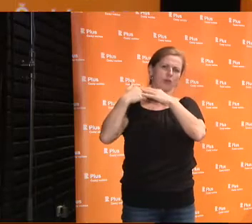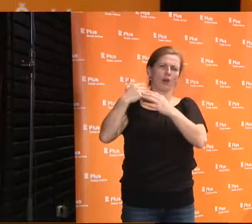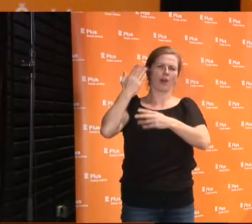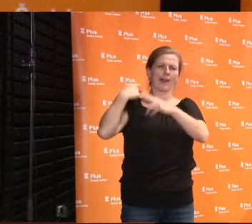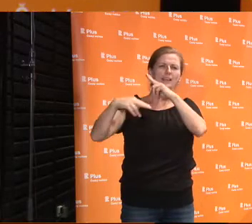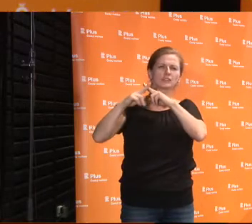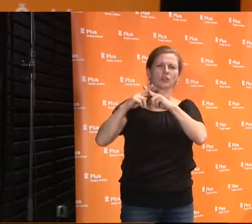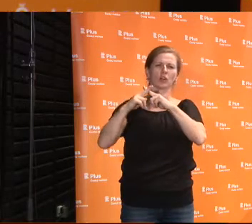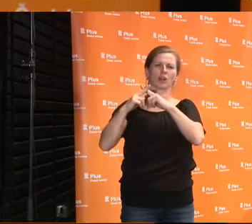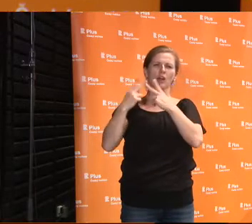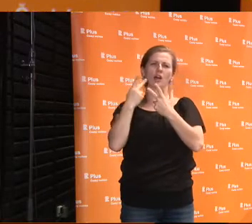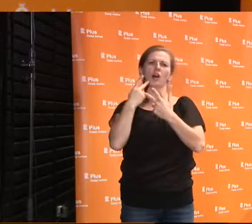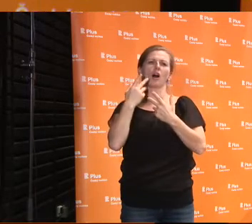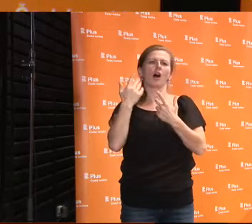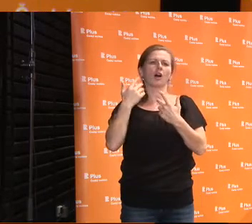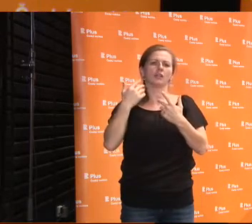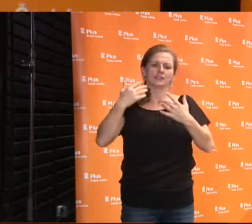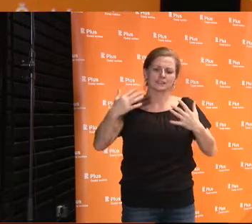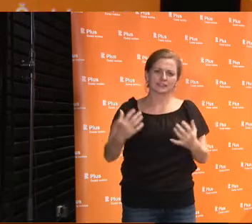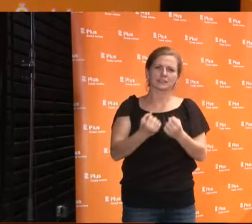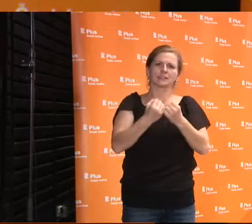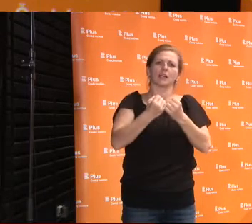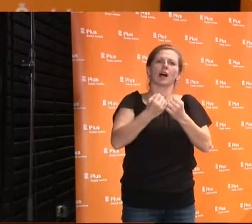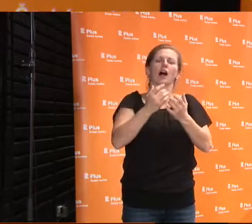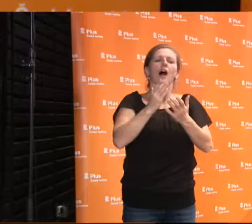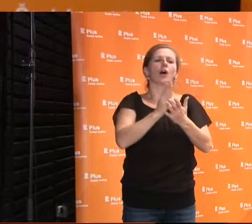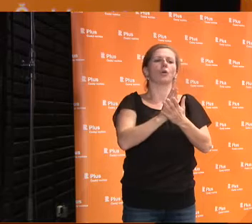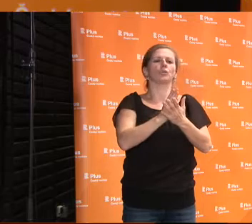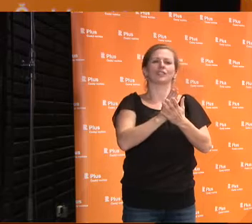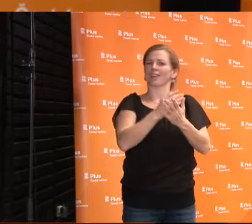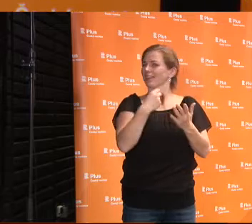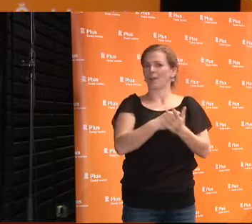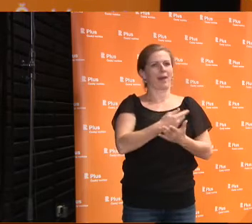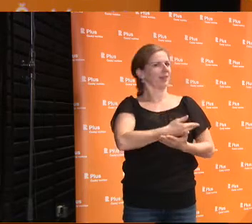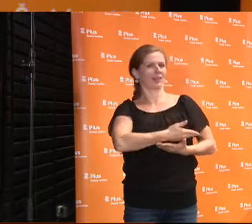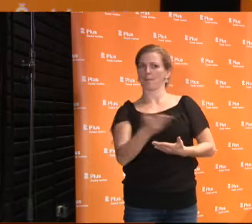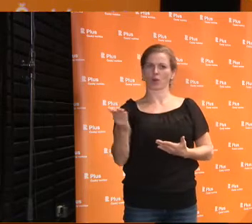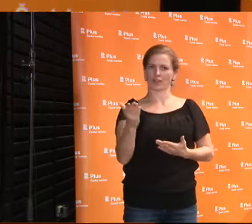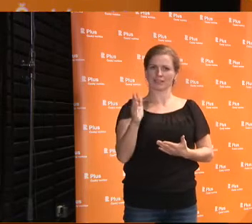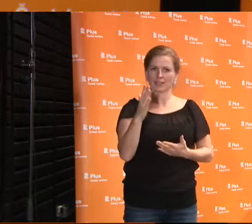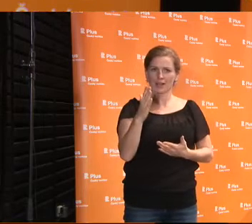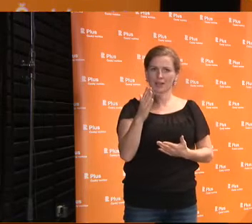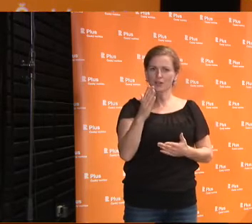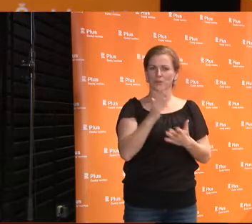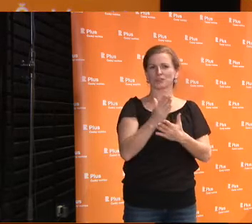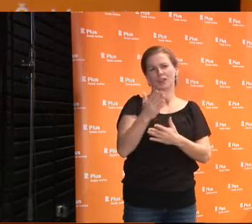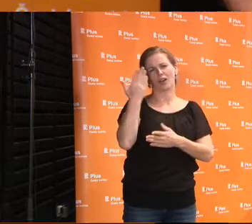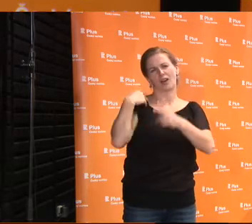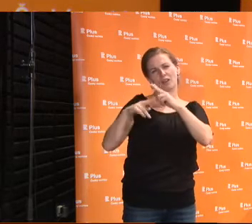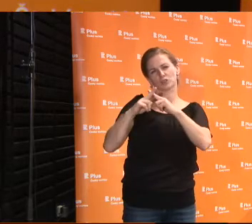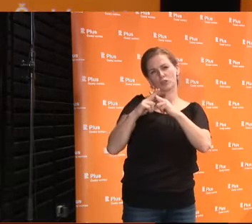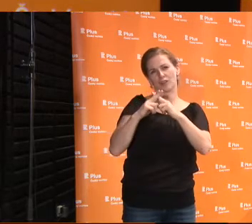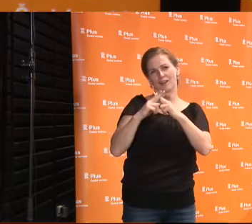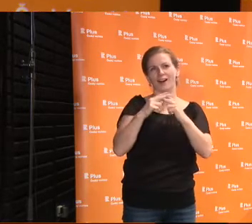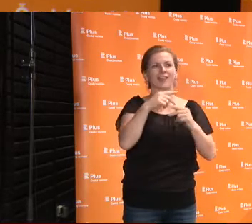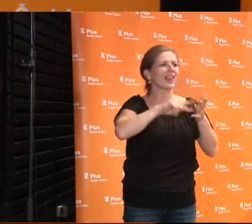byl v podstatě postaven většinou nikoli v demokratických a nikoli v technologicky rozvinutých zemích, ale také už tady